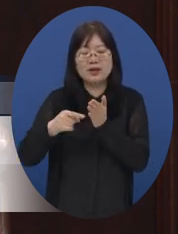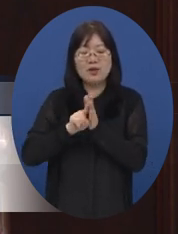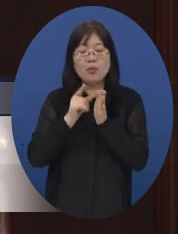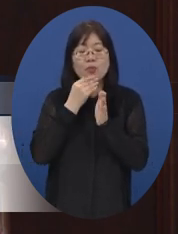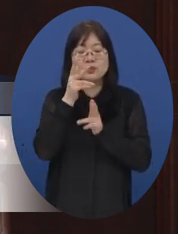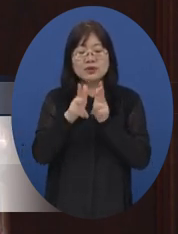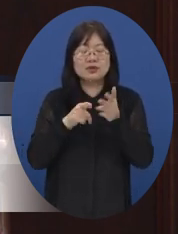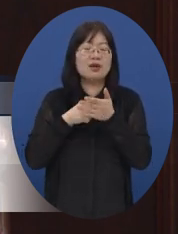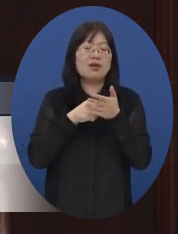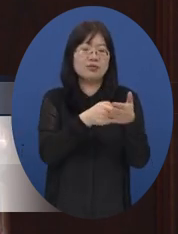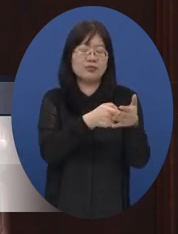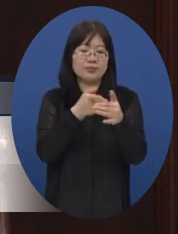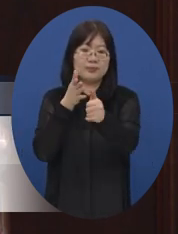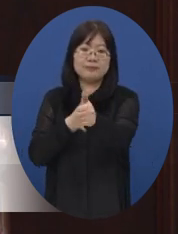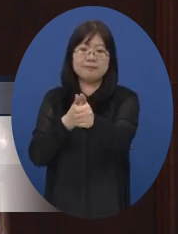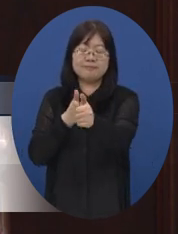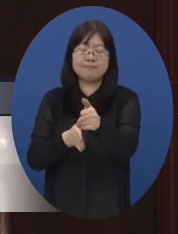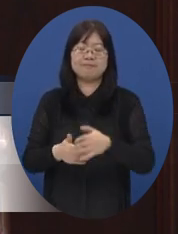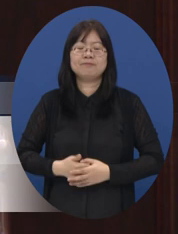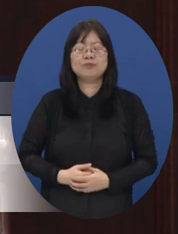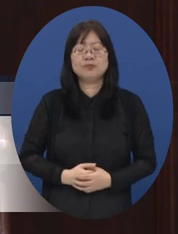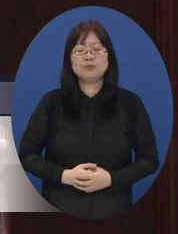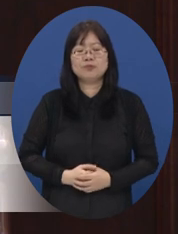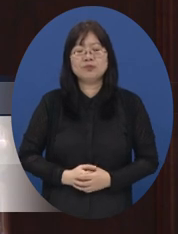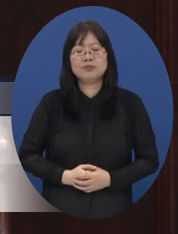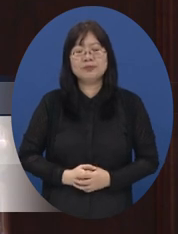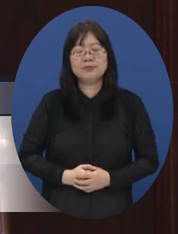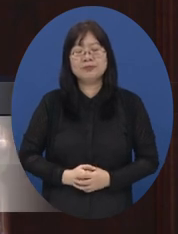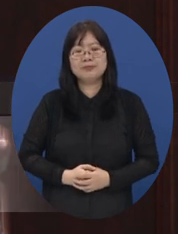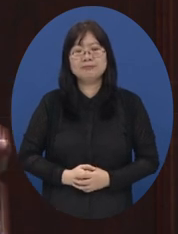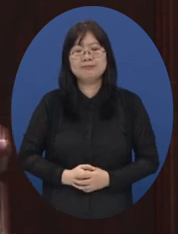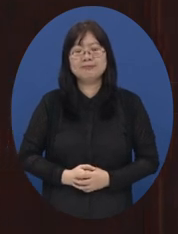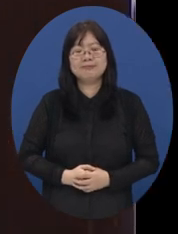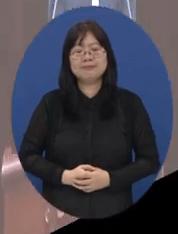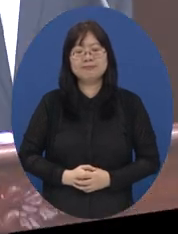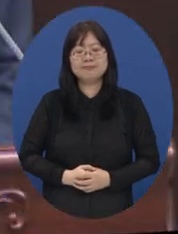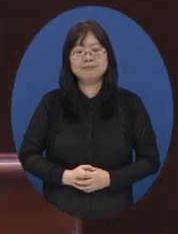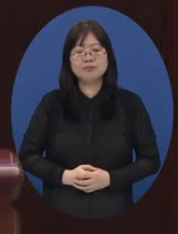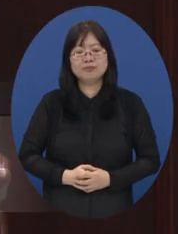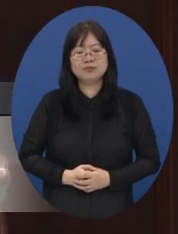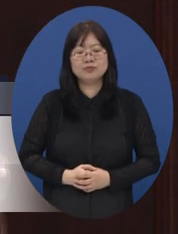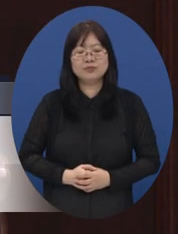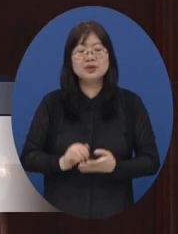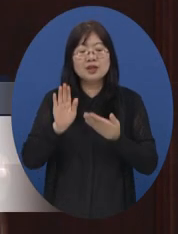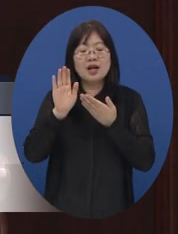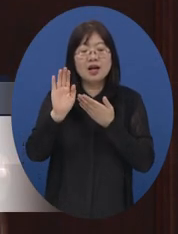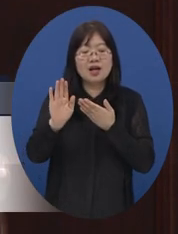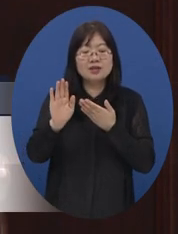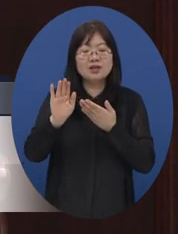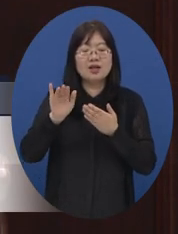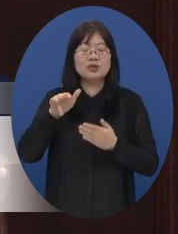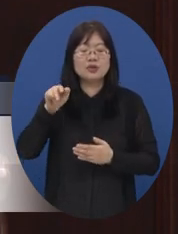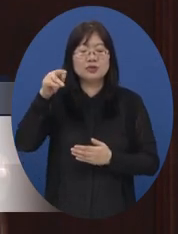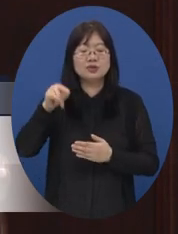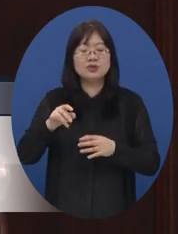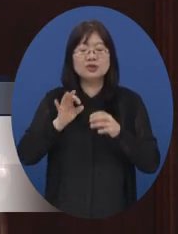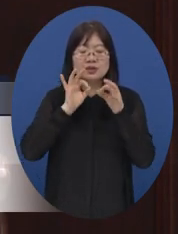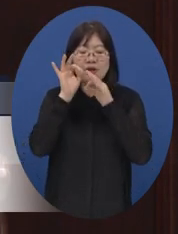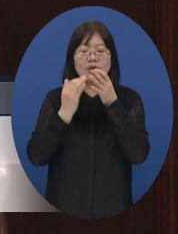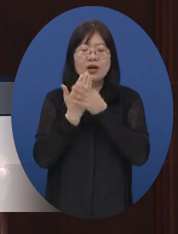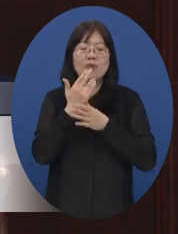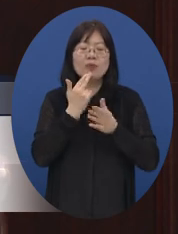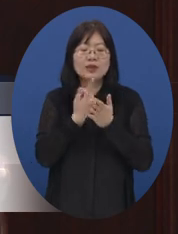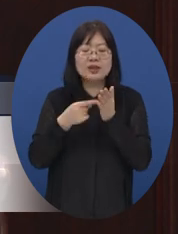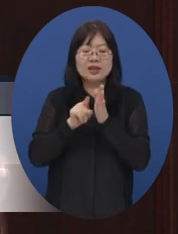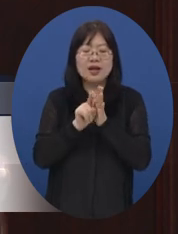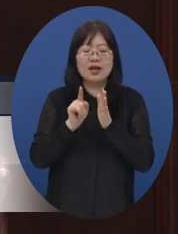있도록 복지 사업을 추진해 주시기 바랍니다 향후 접수 4부 되게 발생하지 않도록 사고의